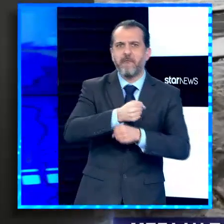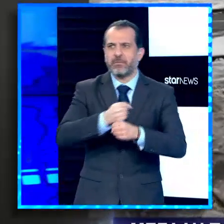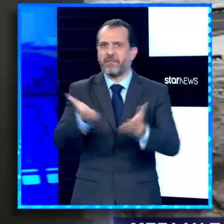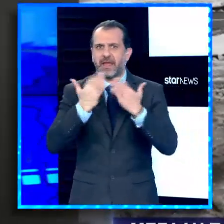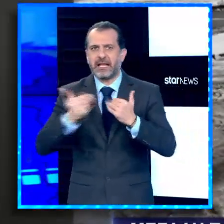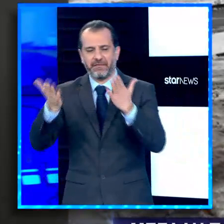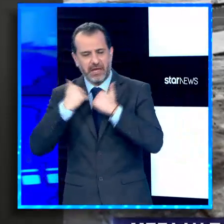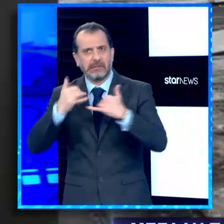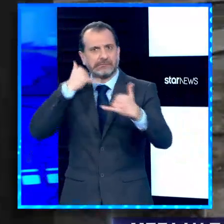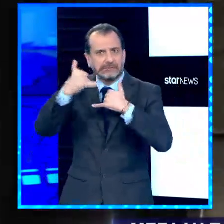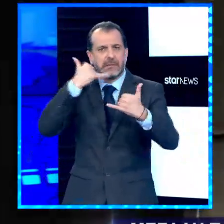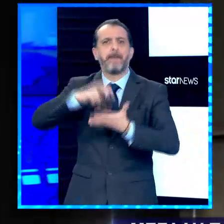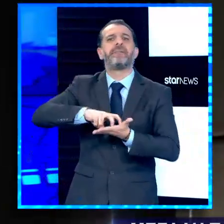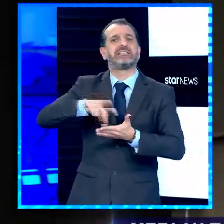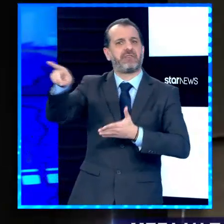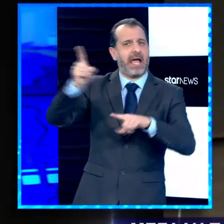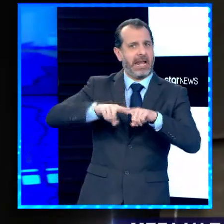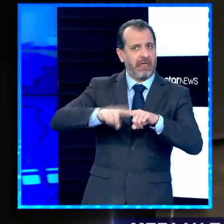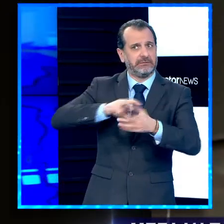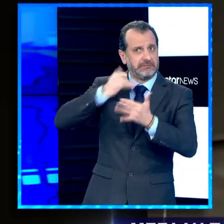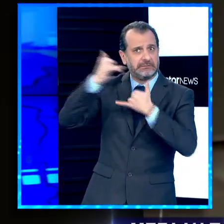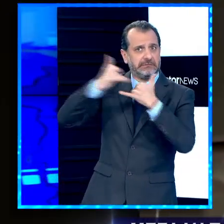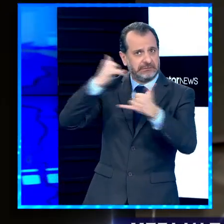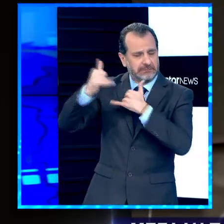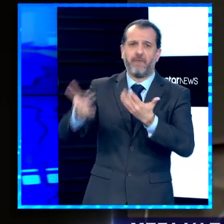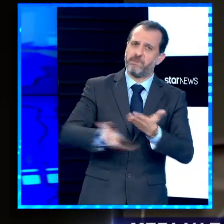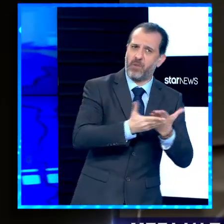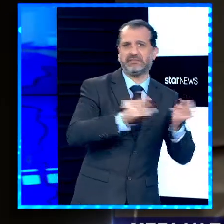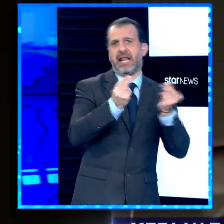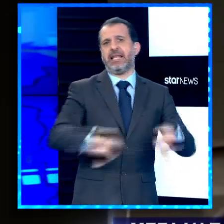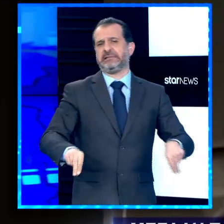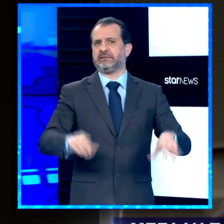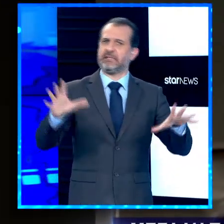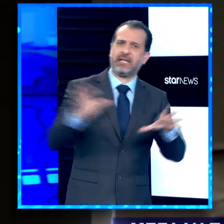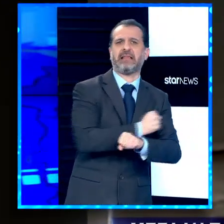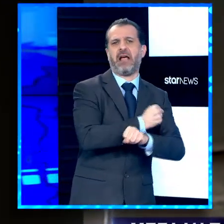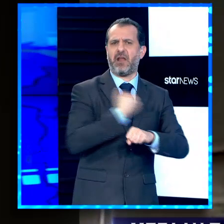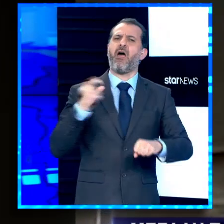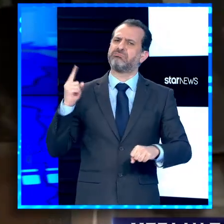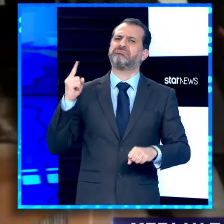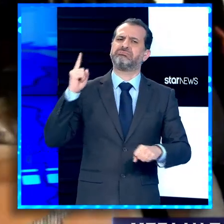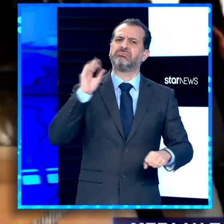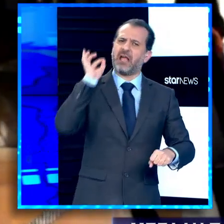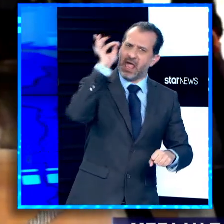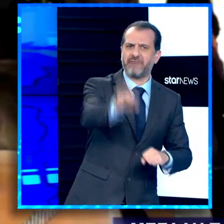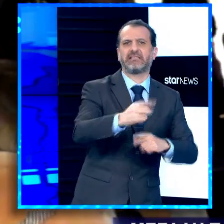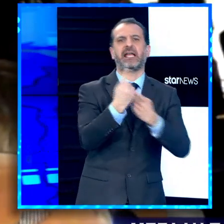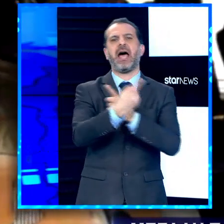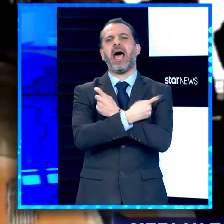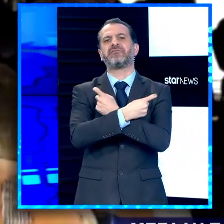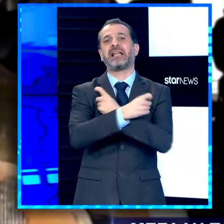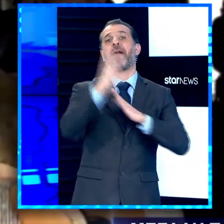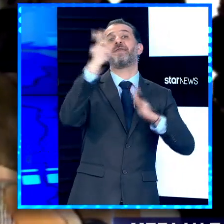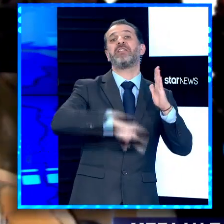από πολλά τηλεφωνήματα στην πρεσβεία, δόθηκε τελικά λύση και είναι αυτή τη στιγμή ασφαλής όλοι τους στην Βιέννη. Όμως το